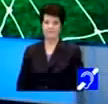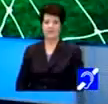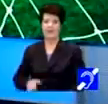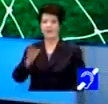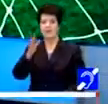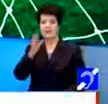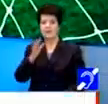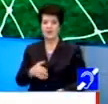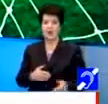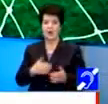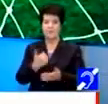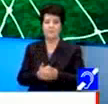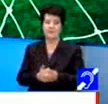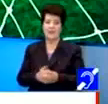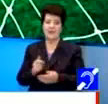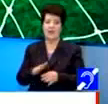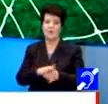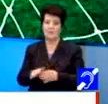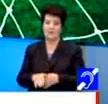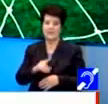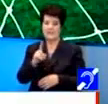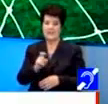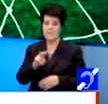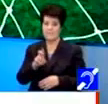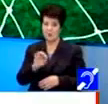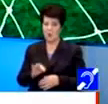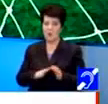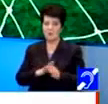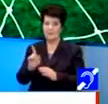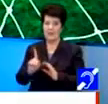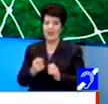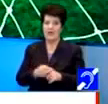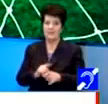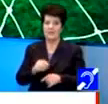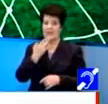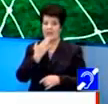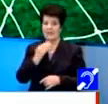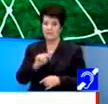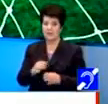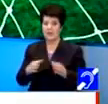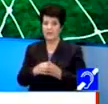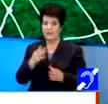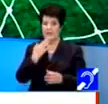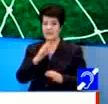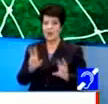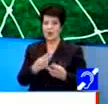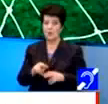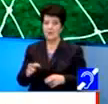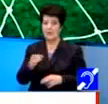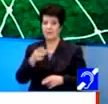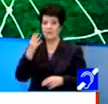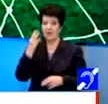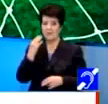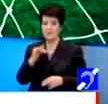La Chișinău, pe arena principală a complexului sportiv Zimbru, este în plină desfășurare meciul amical internațional între echipa națională a cluburilor din